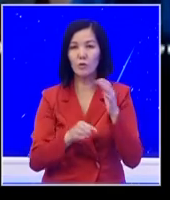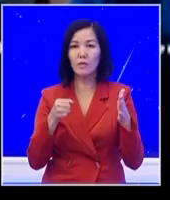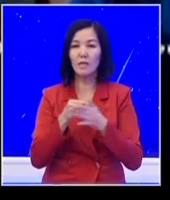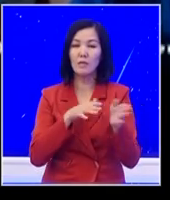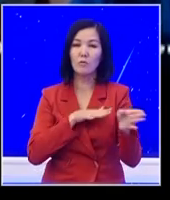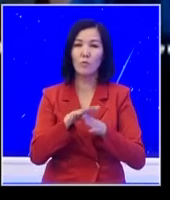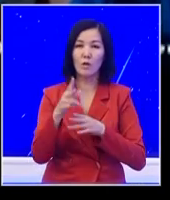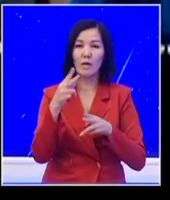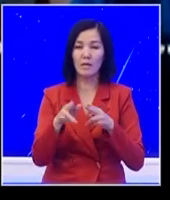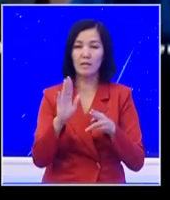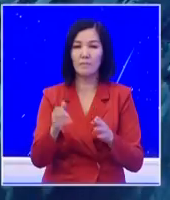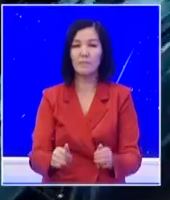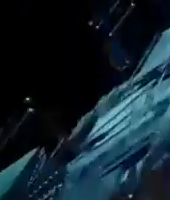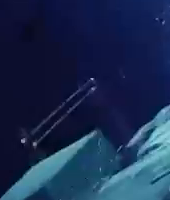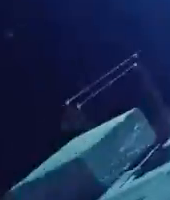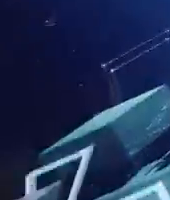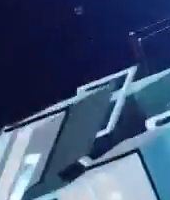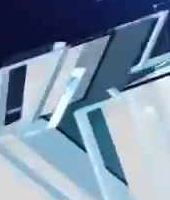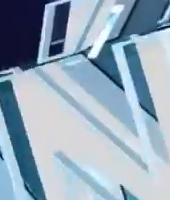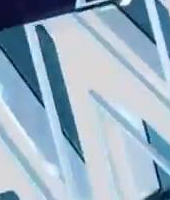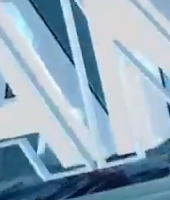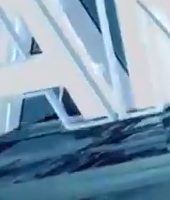толық аяқтаймыз.